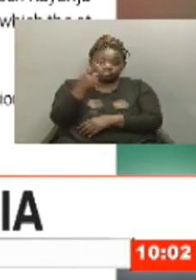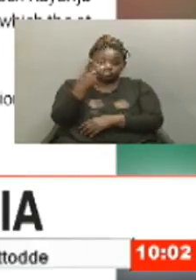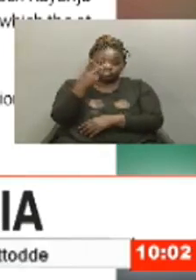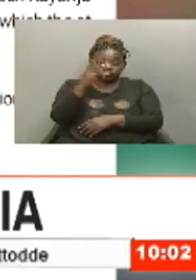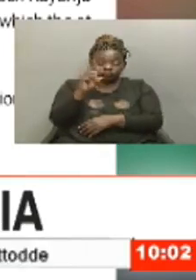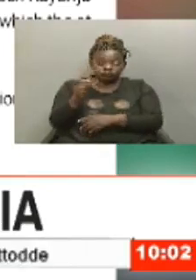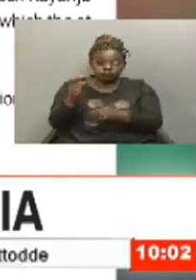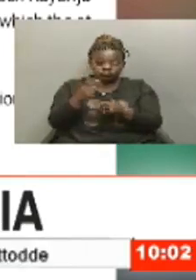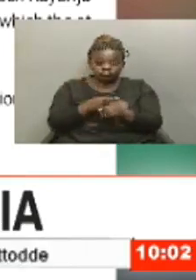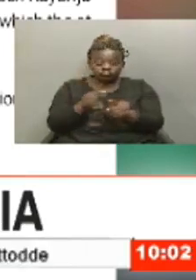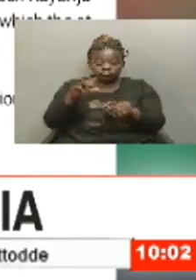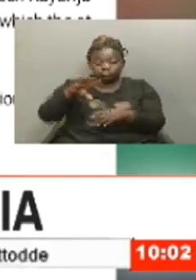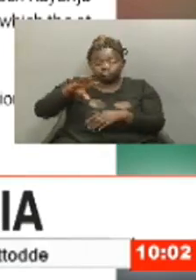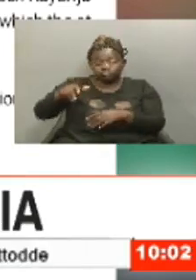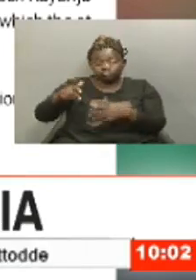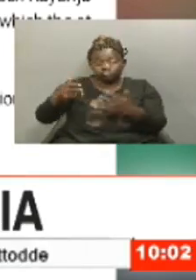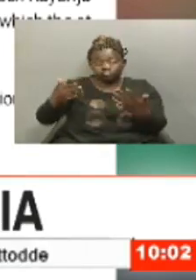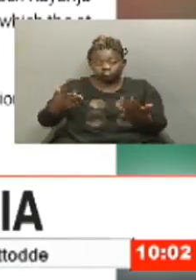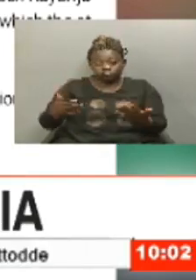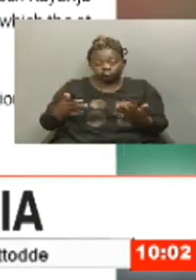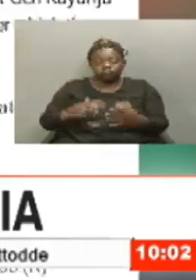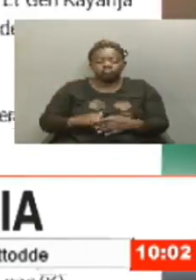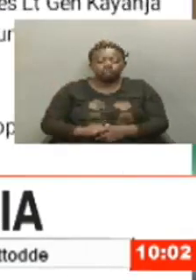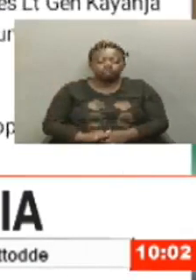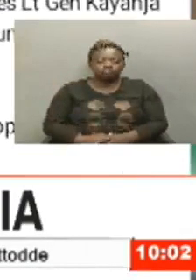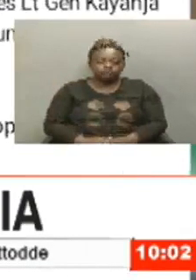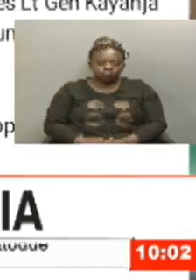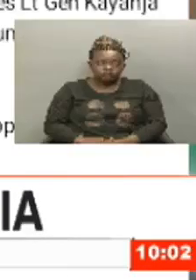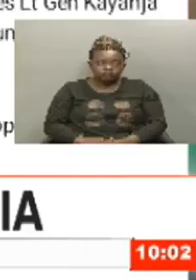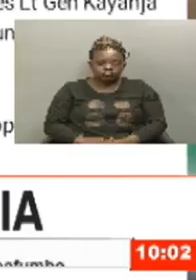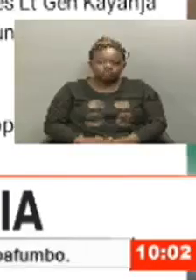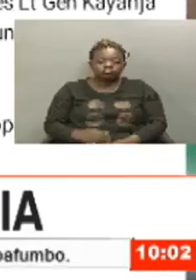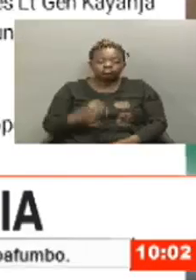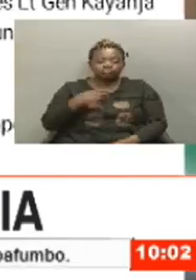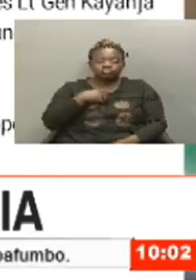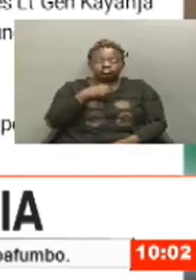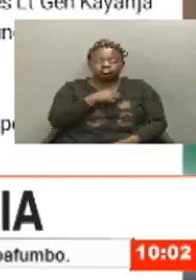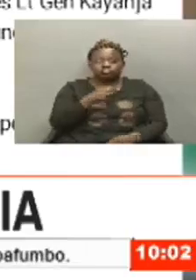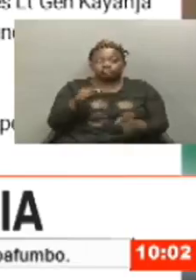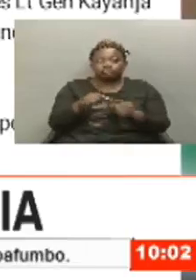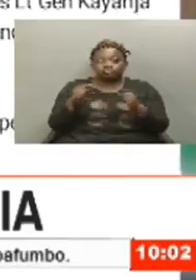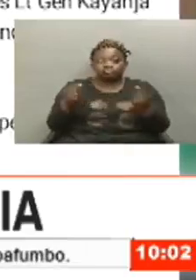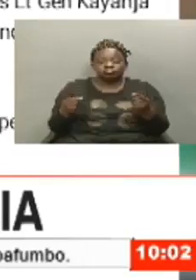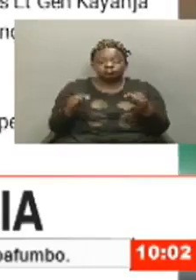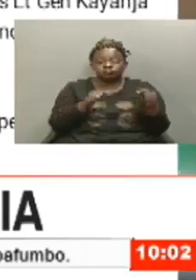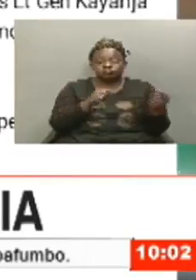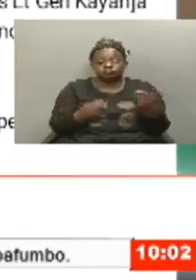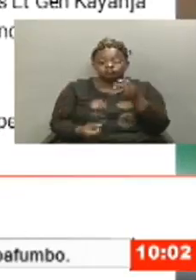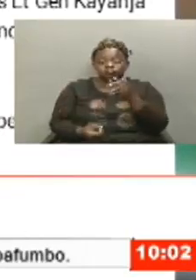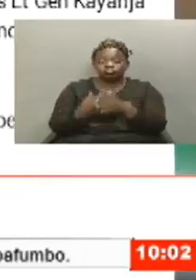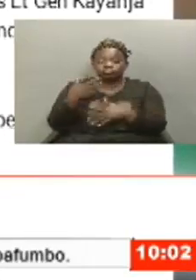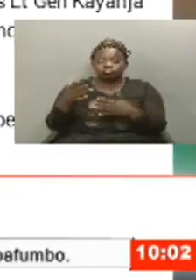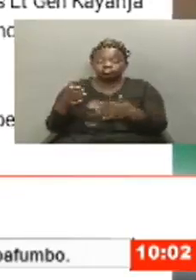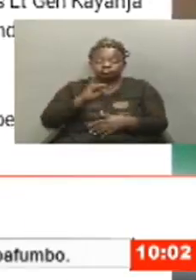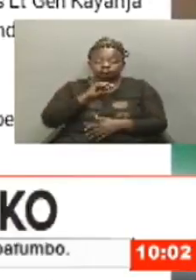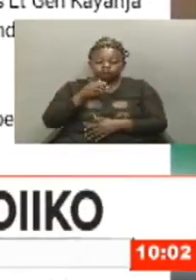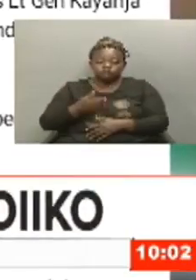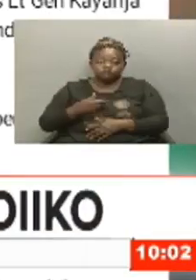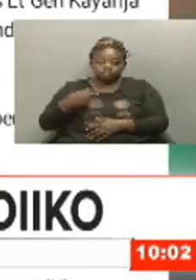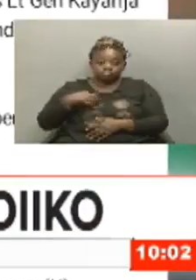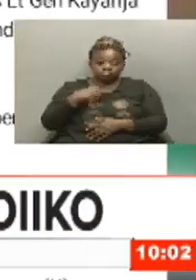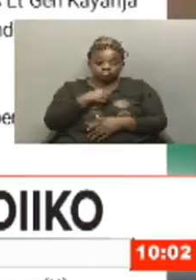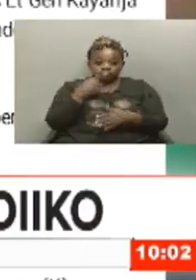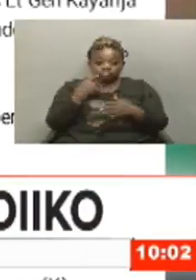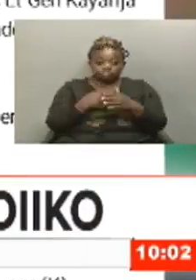ekikulu Mogadishu mu bitundu bya Luwashi ya Bere. Eggye lya UPDF erivumiridde obulumbaganyi obwakoleddwa ku bajasi baffe